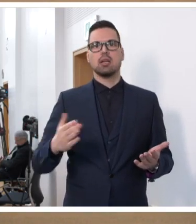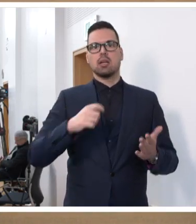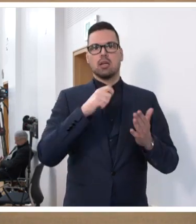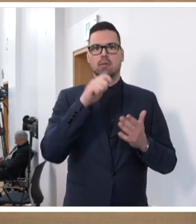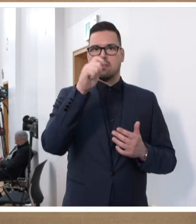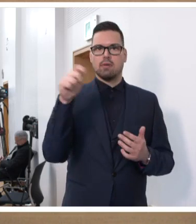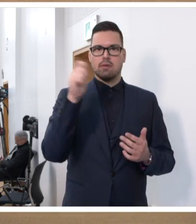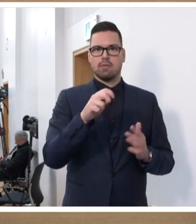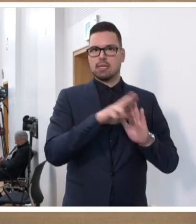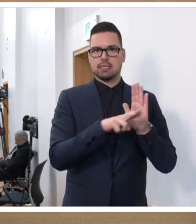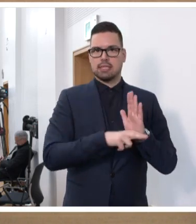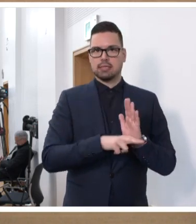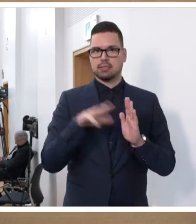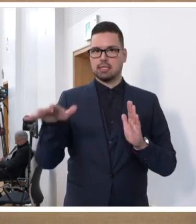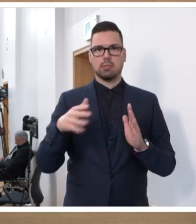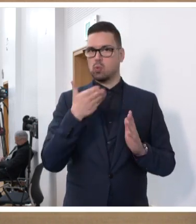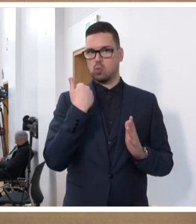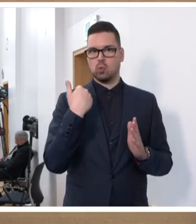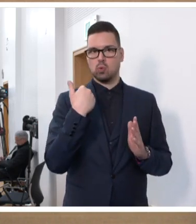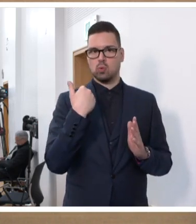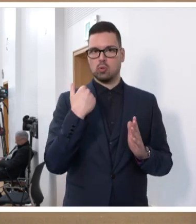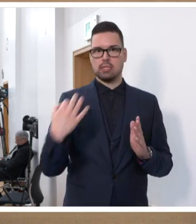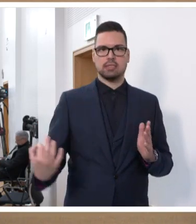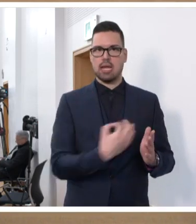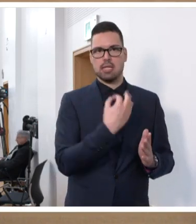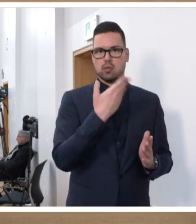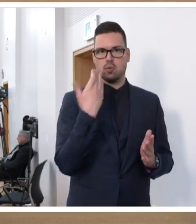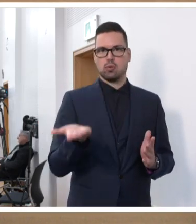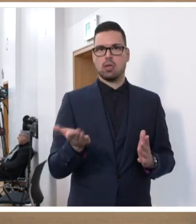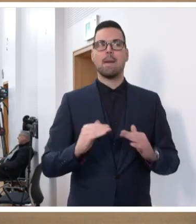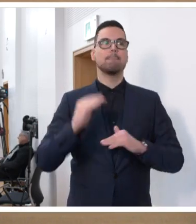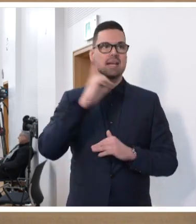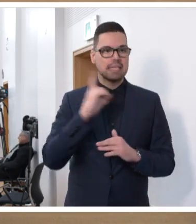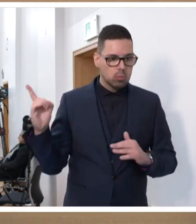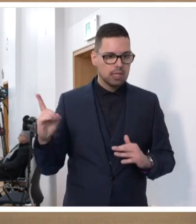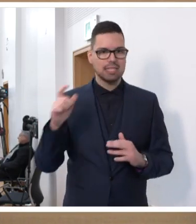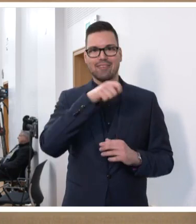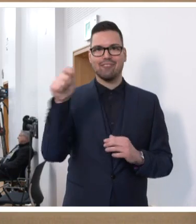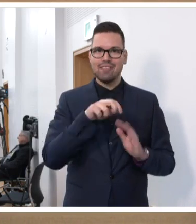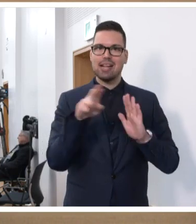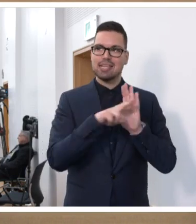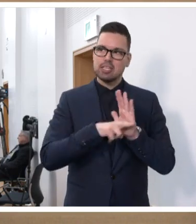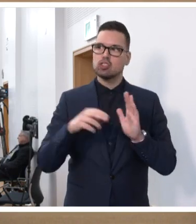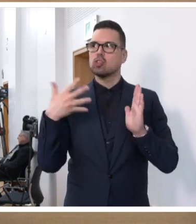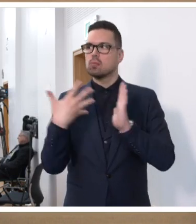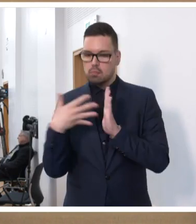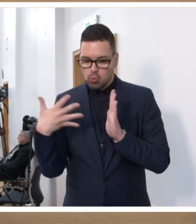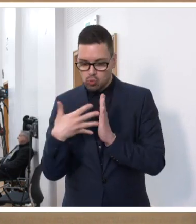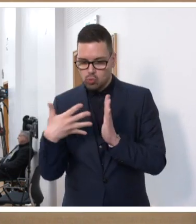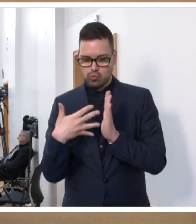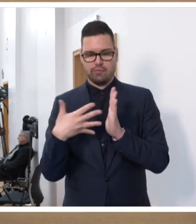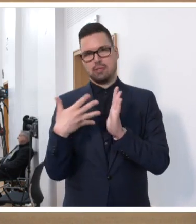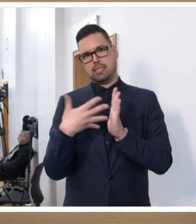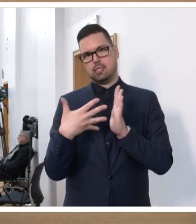verschafft, aber nicht die Saarländer. Mehr Demokratie wagen. Lassen Sie uns alle zusammen das Wahlrecht einmal überprüfen, evaluieren,